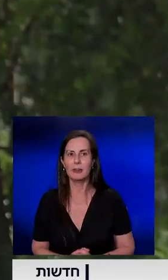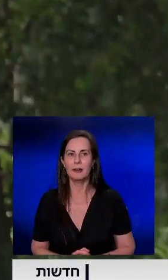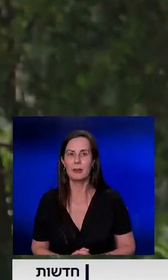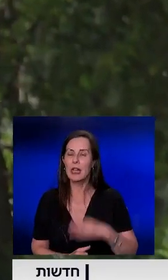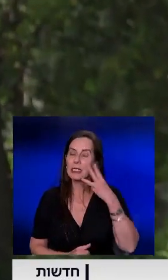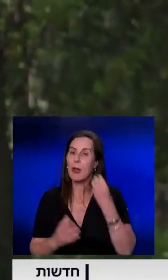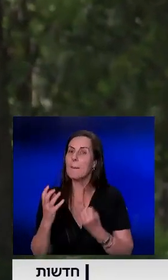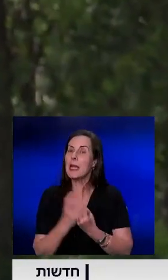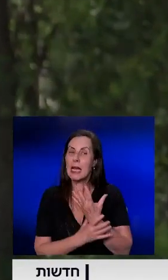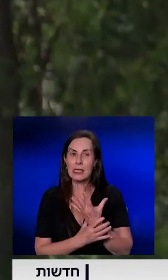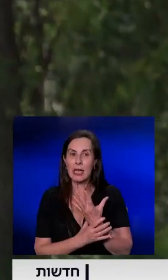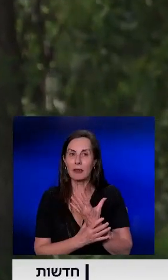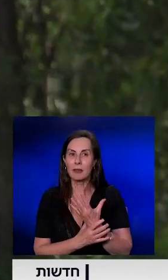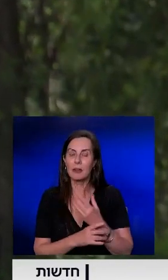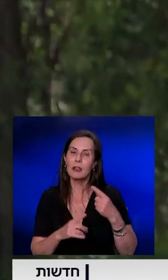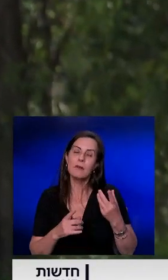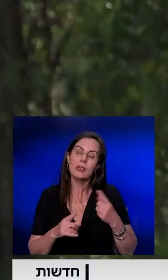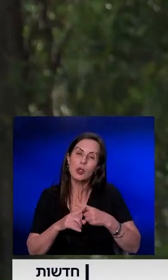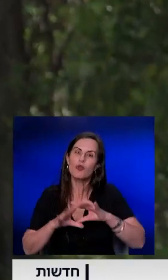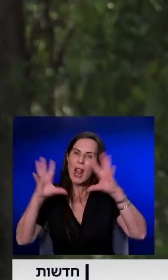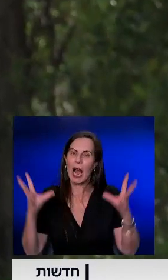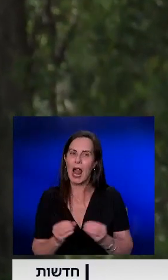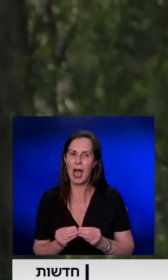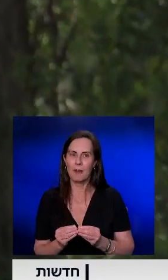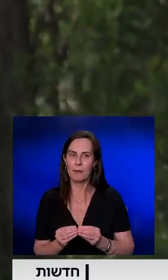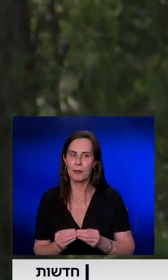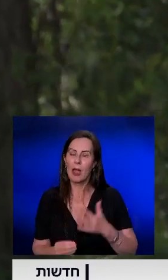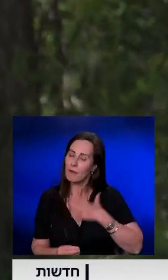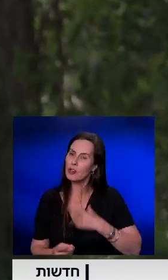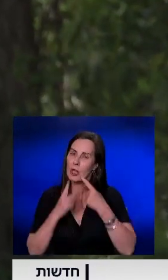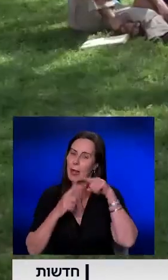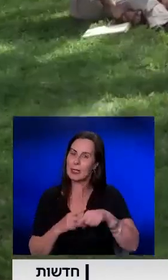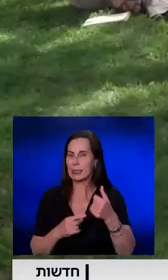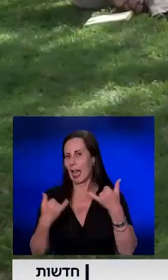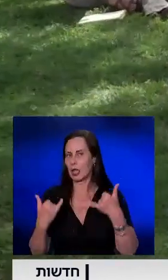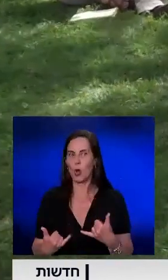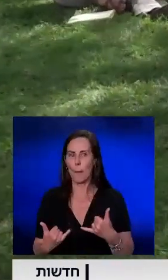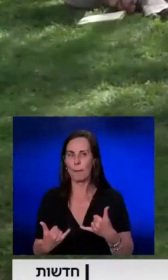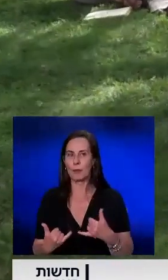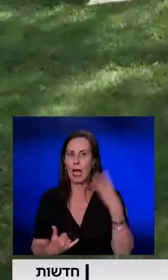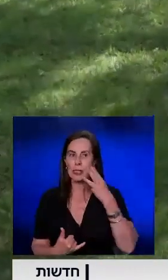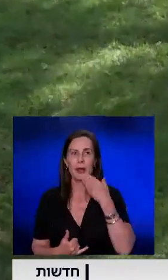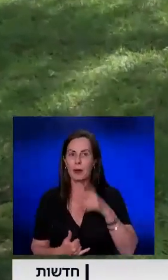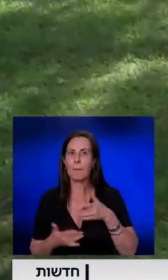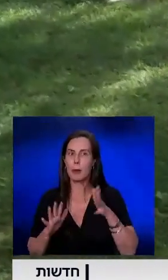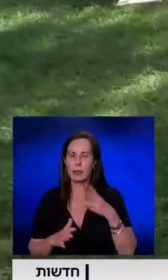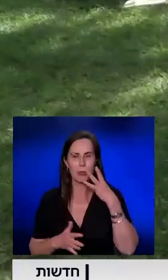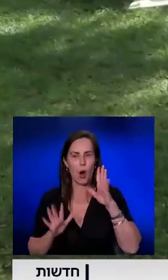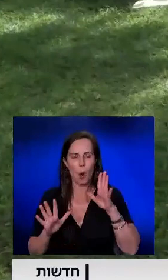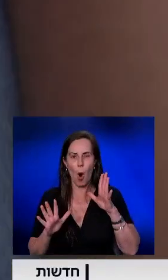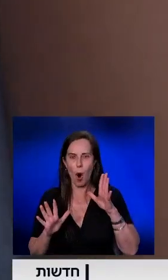שפה מייצרת סוג של הכללה. ועל זה רציתי שנדבר קצת היום. השפה העברית היא באמת שפה